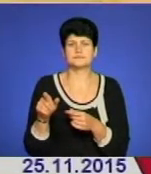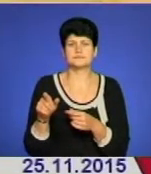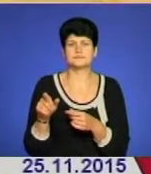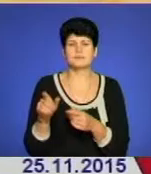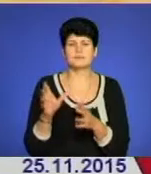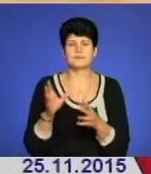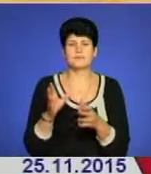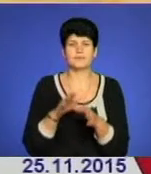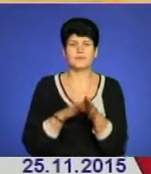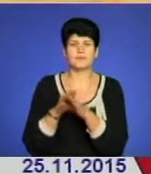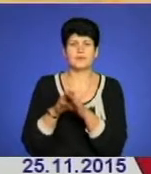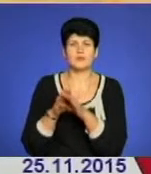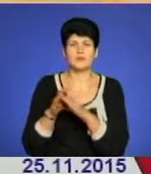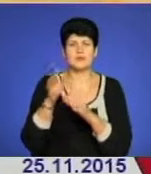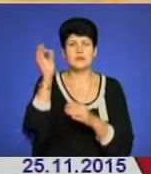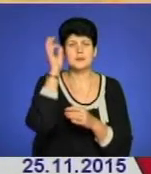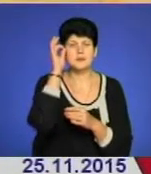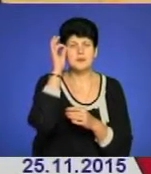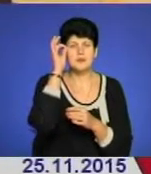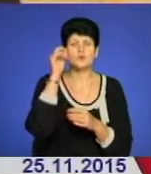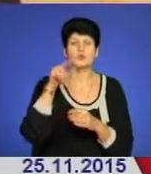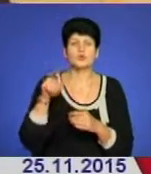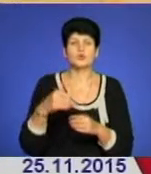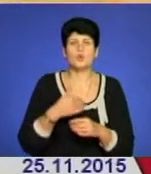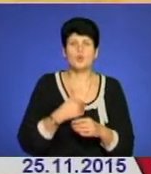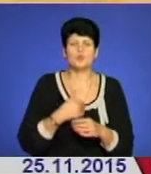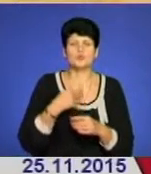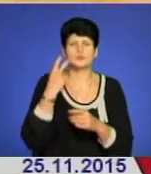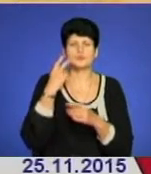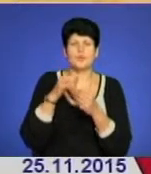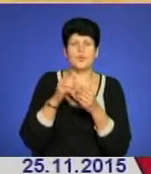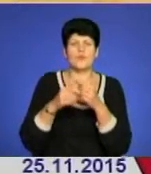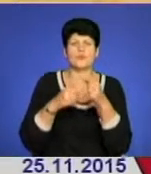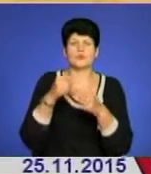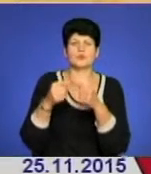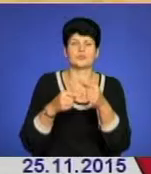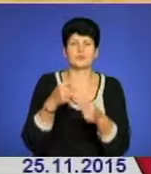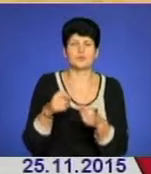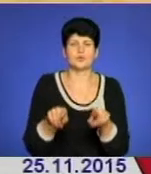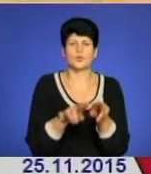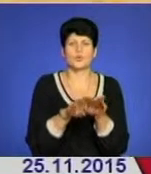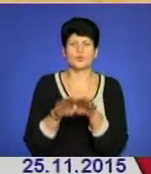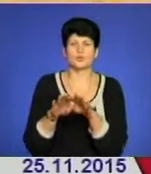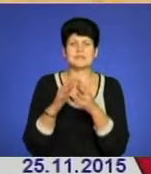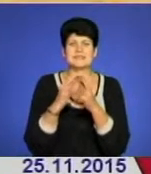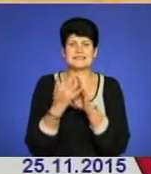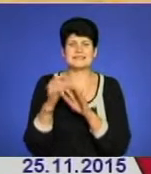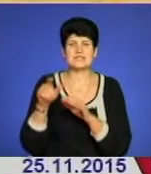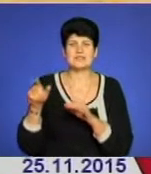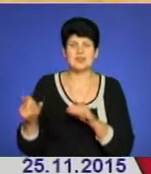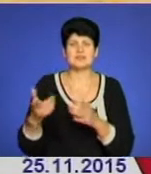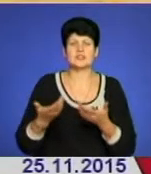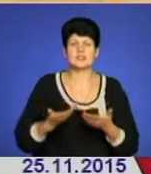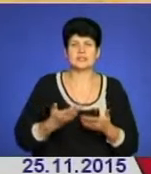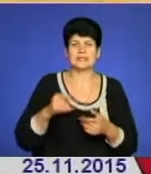людське втілення отої пам'яті, яку люди хочуть увіковічити тих своїх односельчан, тих героїв, які